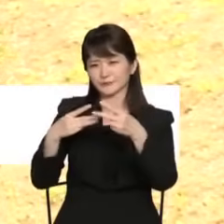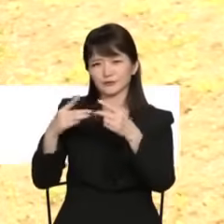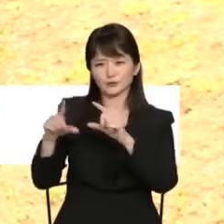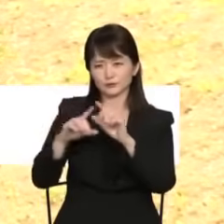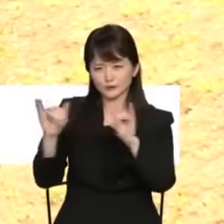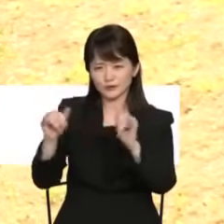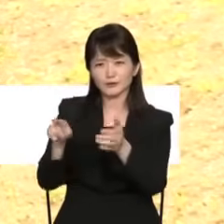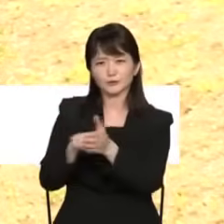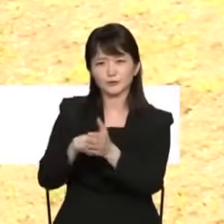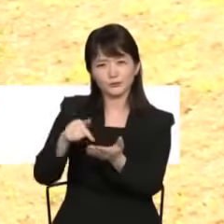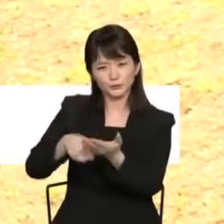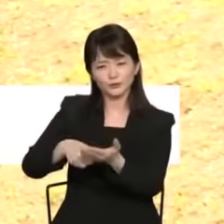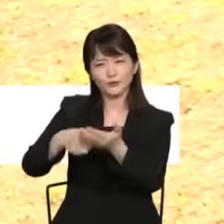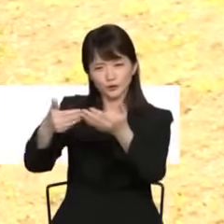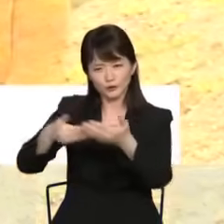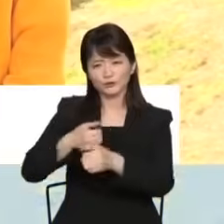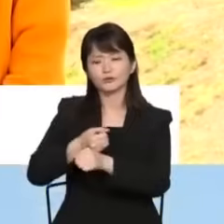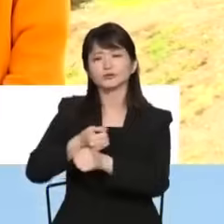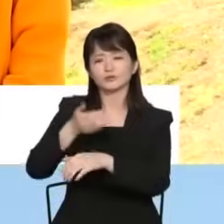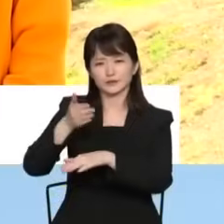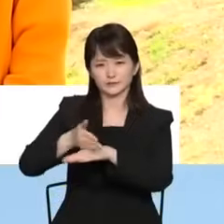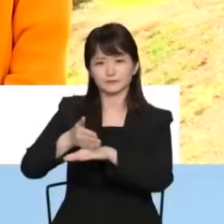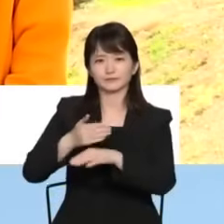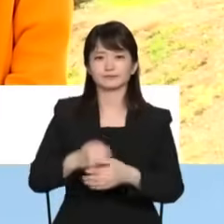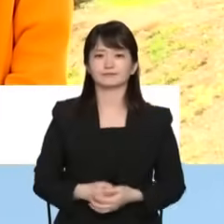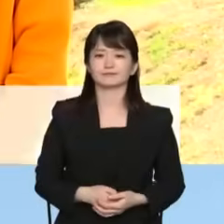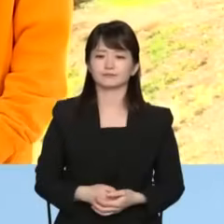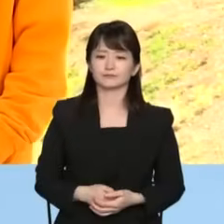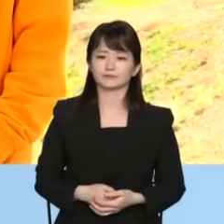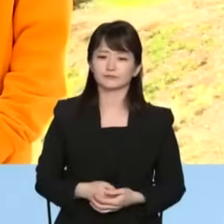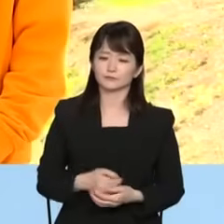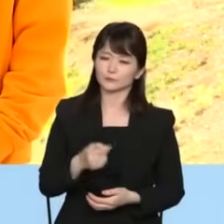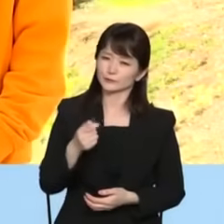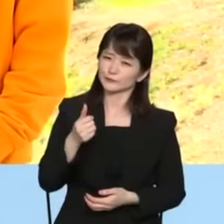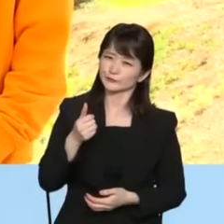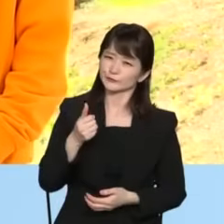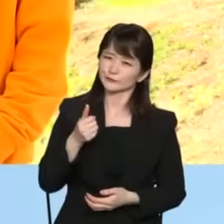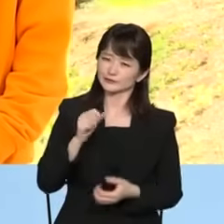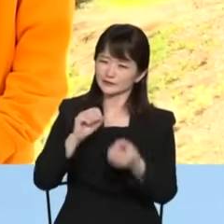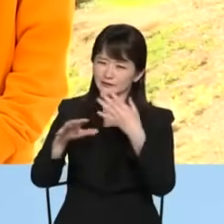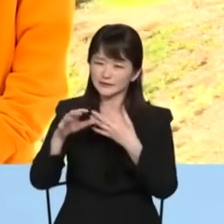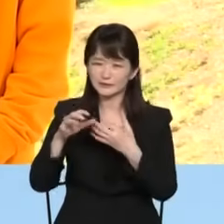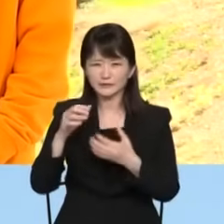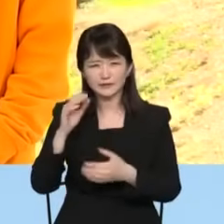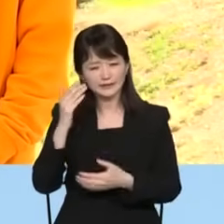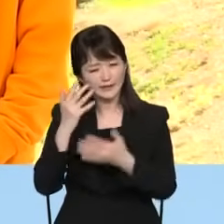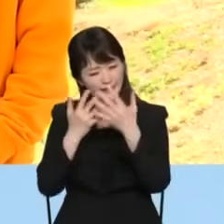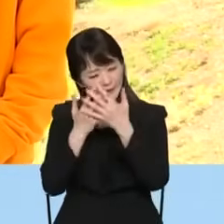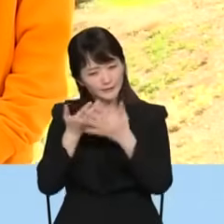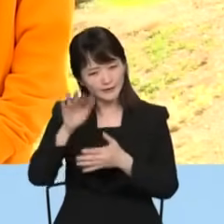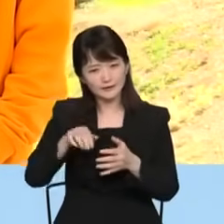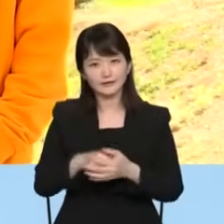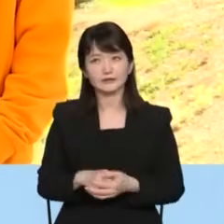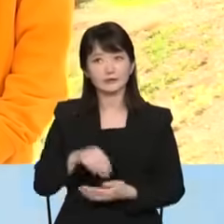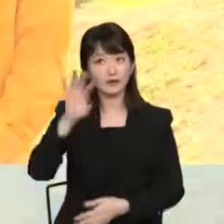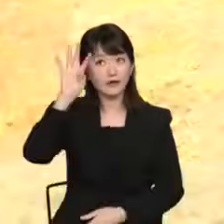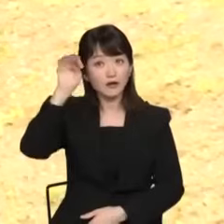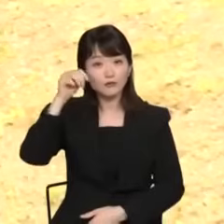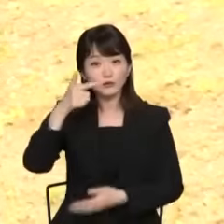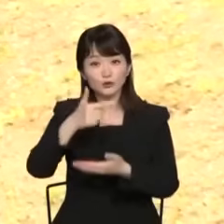믿고 맡겨주신 것에 너무 감사합니다. 네, 좀 짓궂은 질문이긴 합니다만 언젠가 노원에 다시 갈 생각도